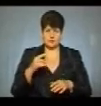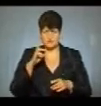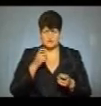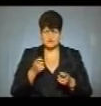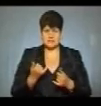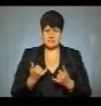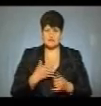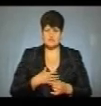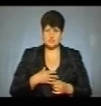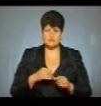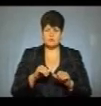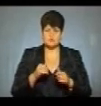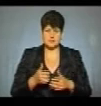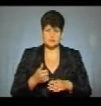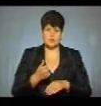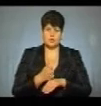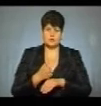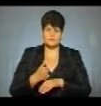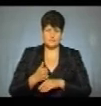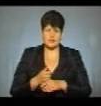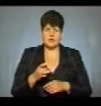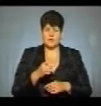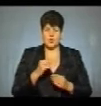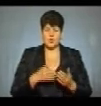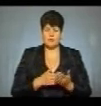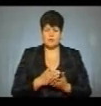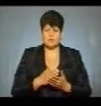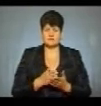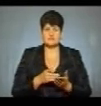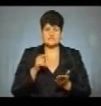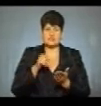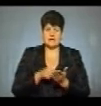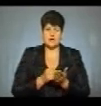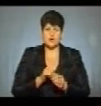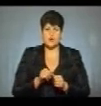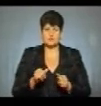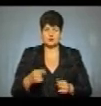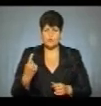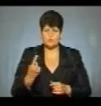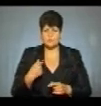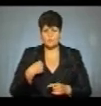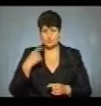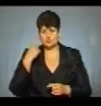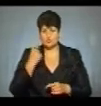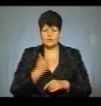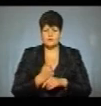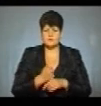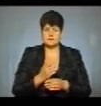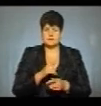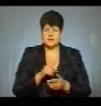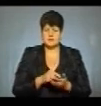важливо формалізувати пріоритети регіональної політики, стратегії розвитку області. І, на мою думку, такими пріоритетами може